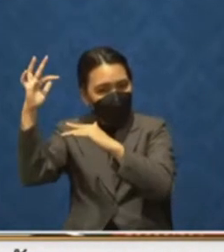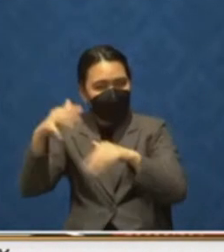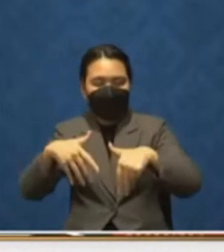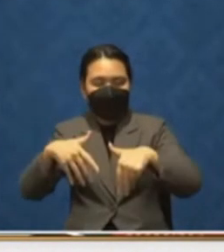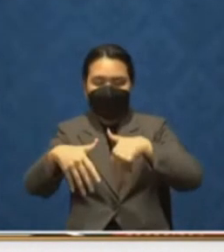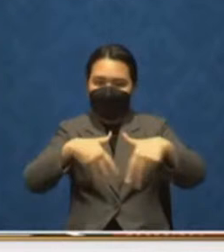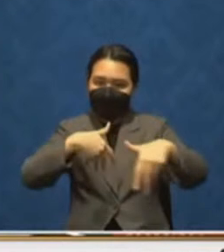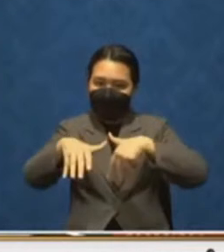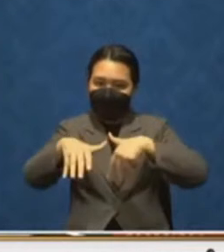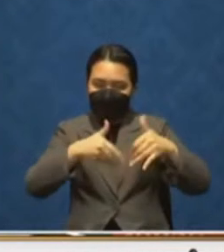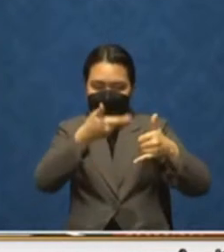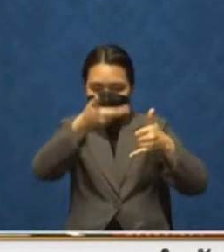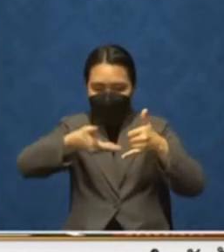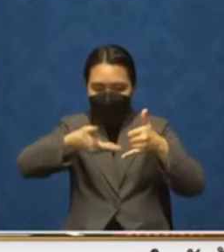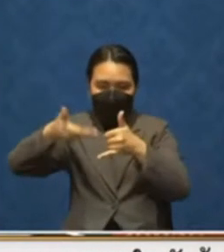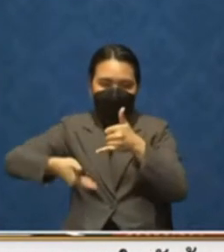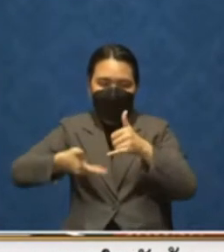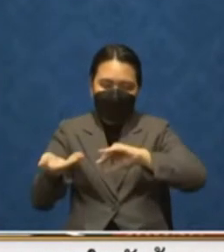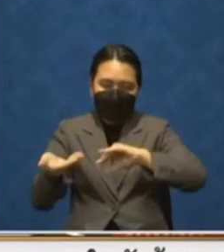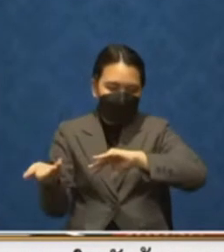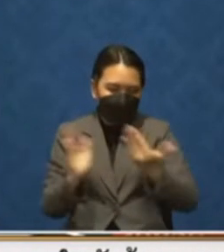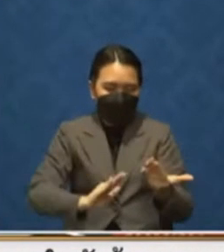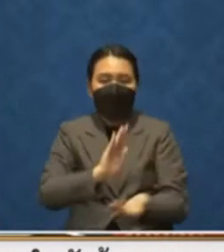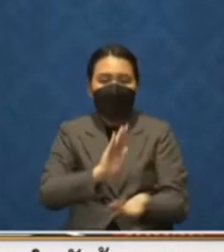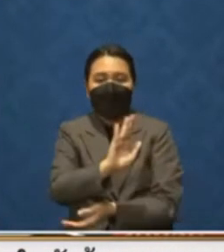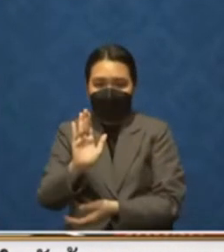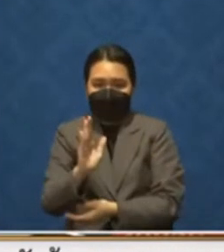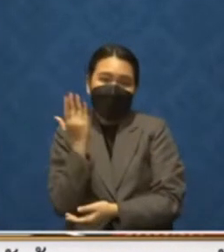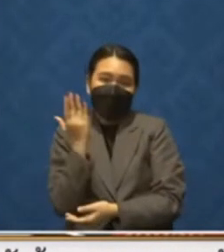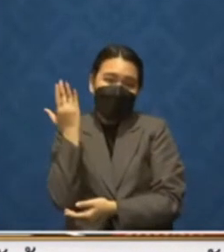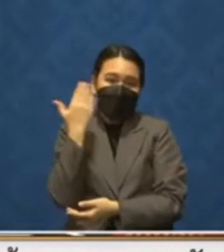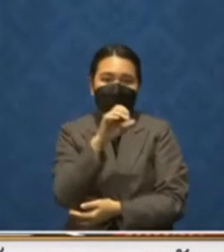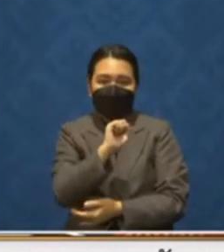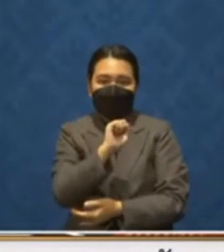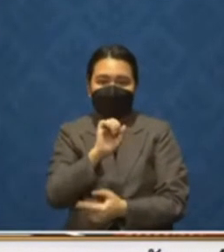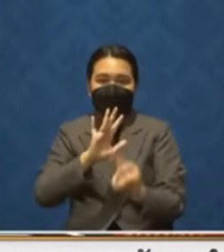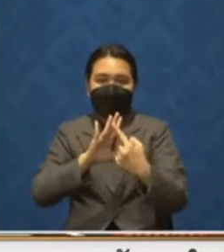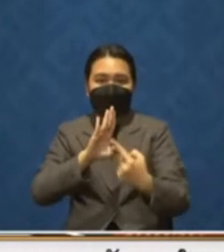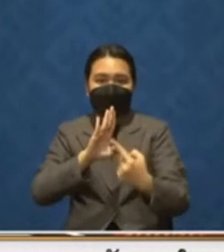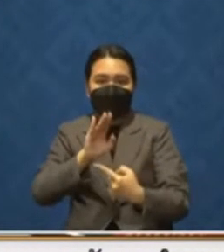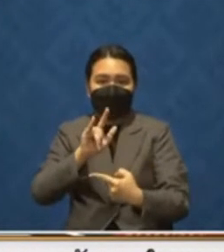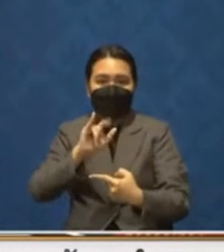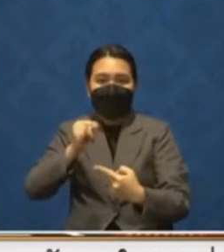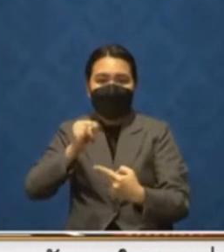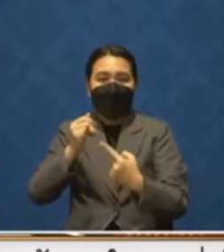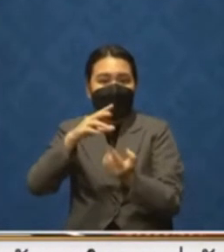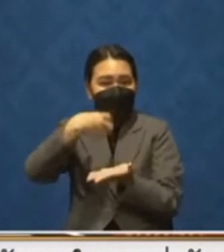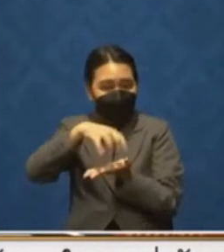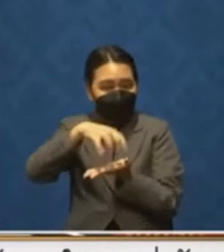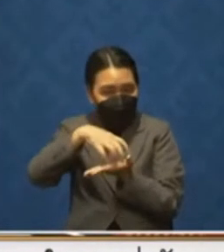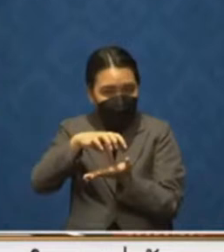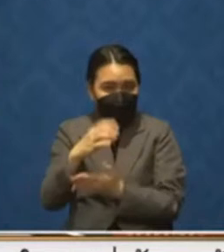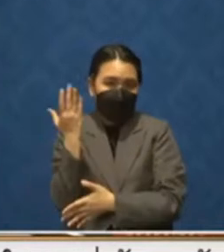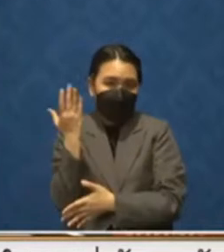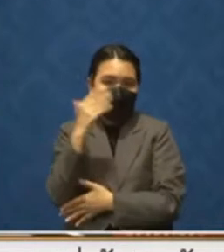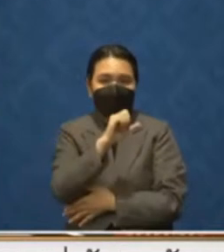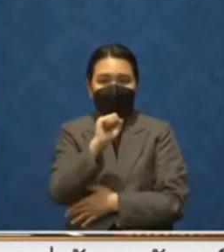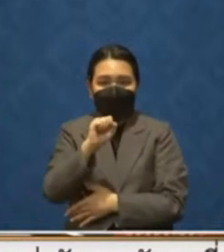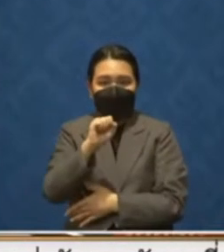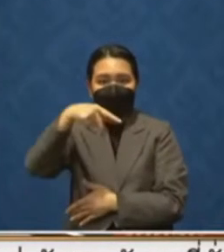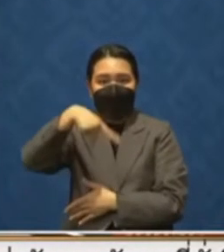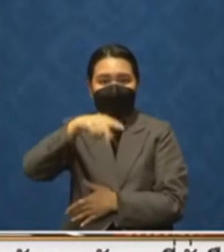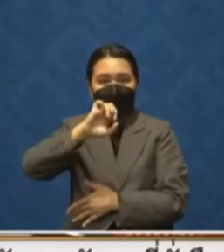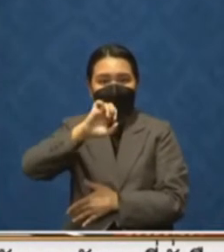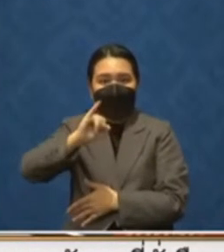น้องประชาชนผมฟังที่สอนเบญจาพูดผมฟังที่สสวิจารณ์พูดเกี่ยวกับเรื่อง